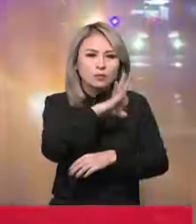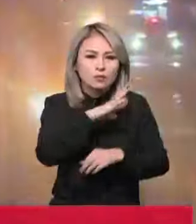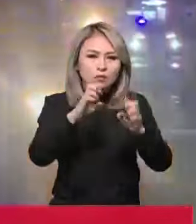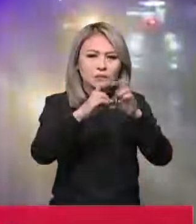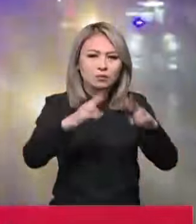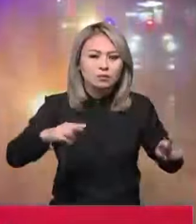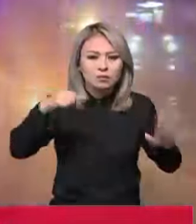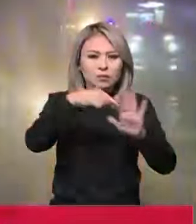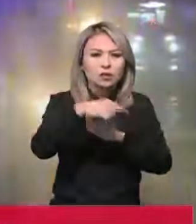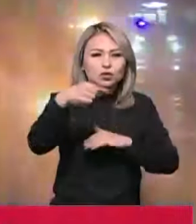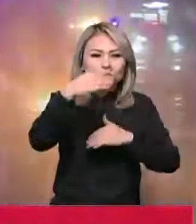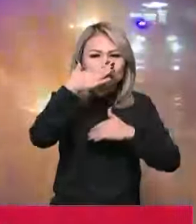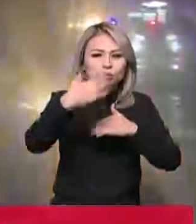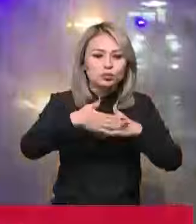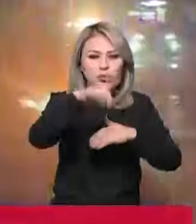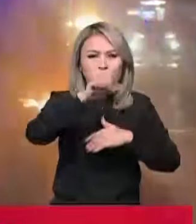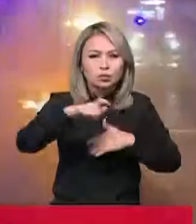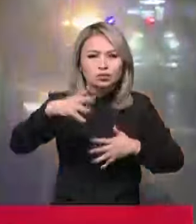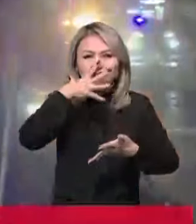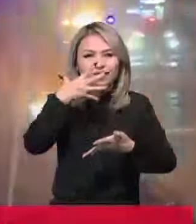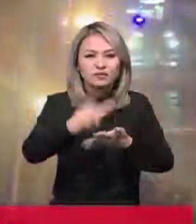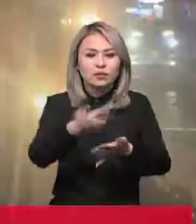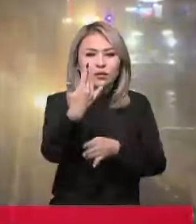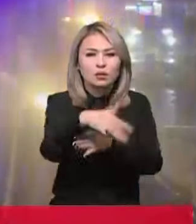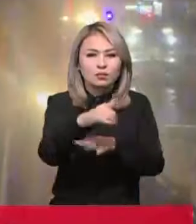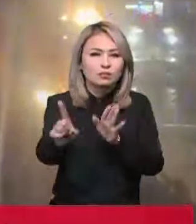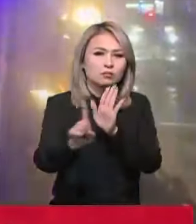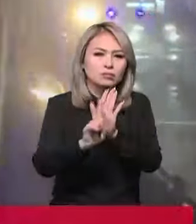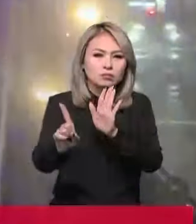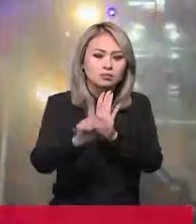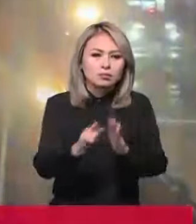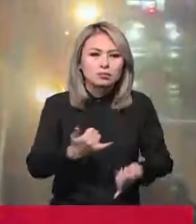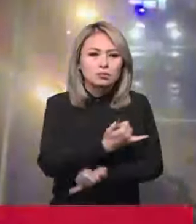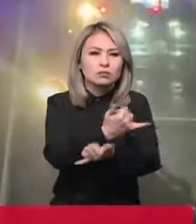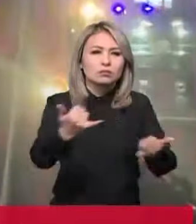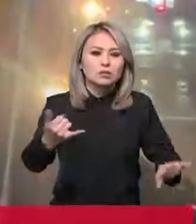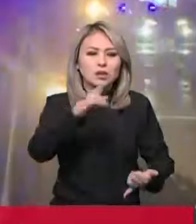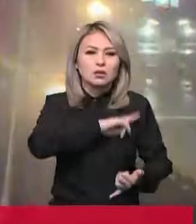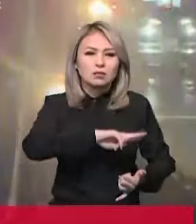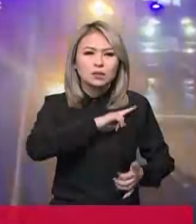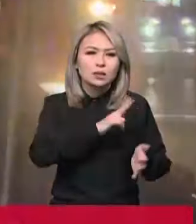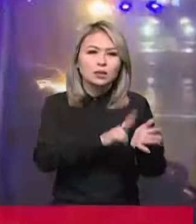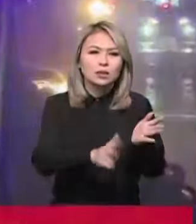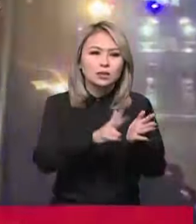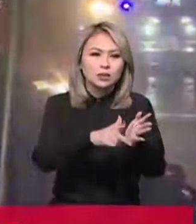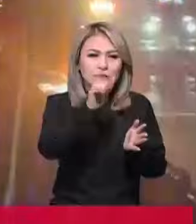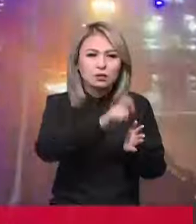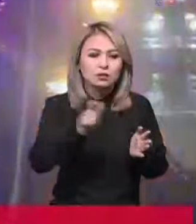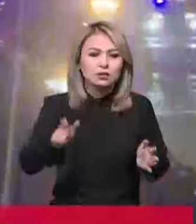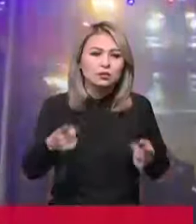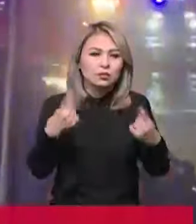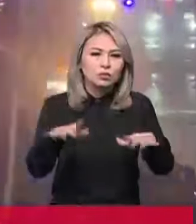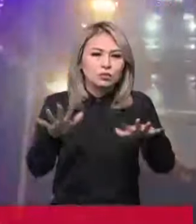ішіне 1000-ға жуық адам болды. Олар бәрі өзі далаға шығып, сосын біздің қызметкерлер, департамент қызметкерлері 80 адам қауіпсіз